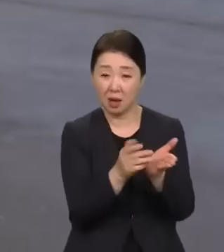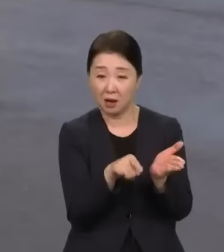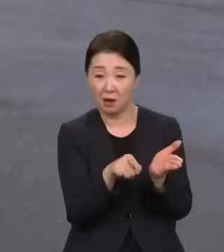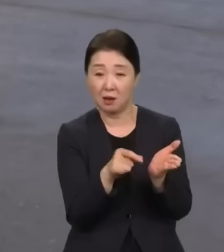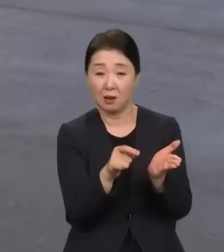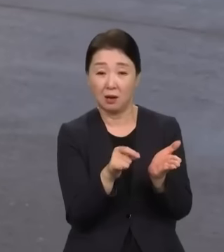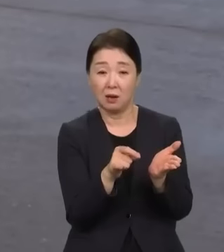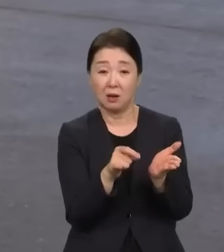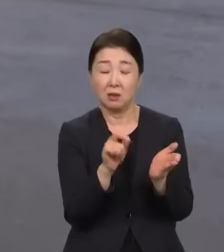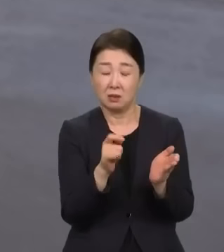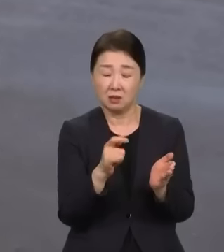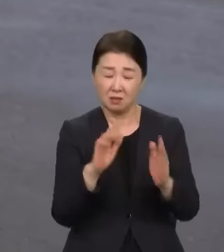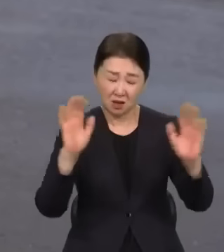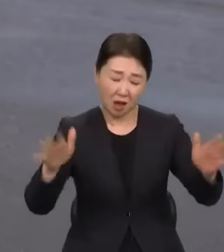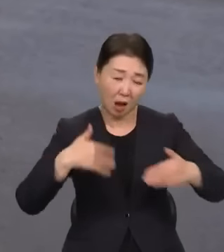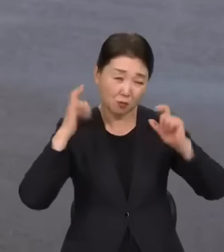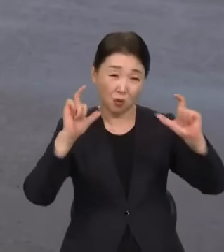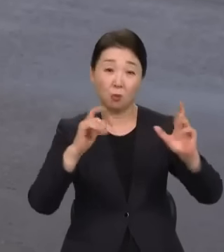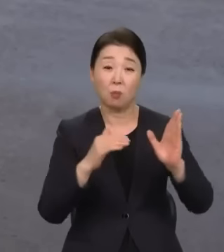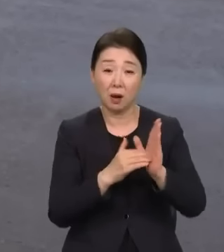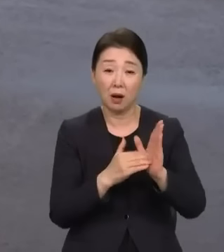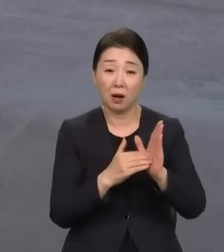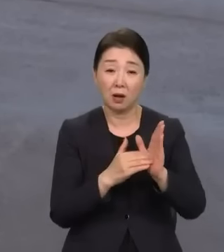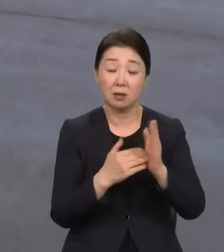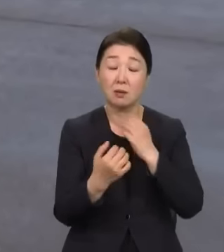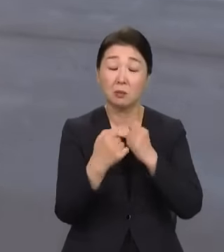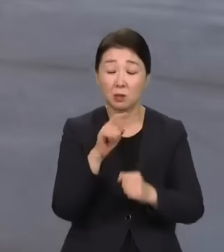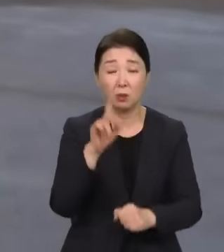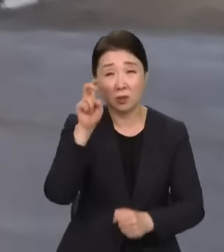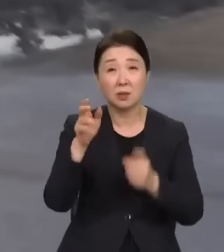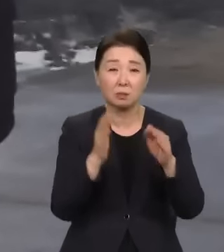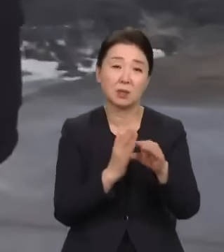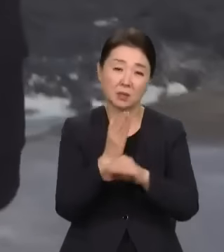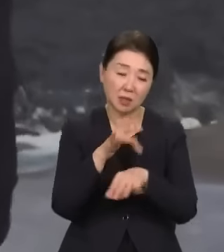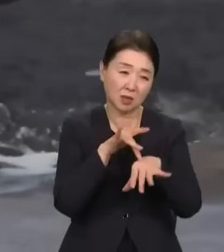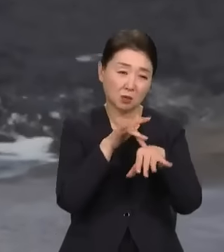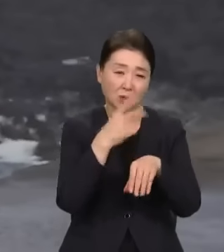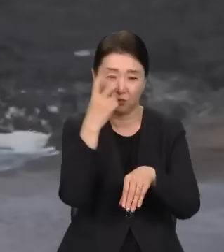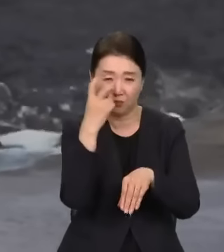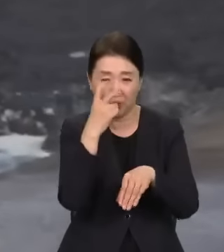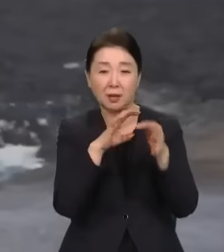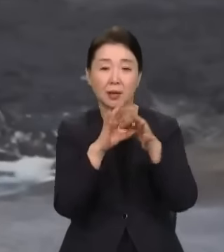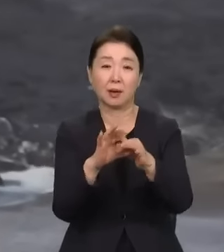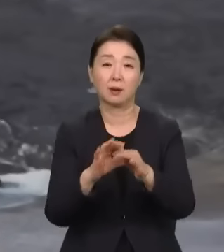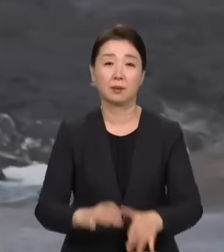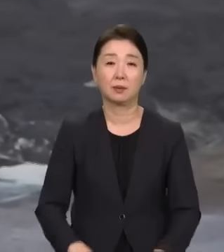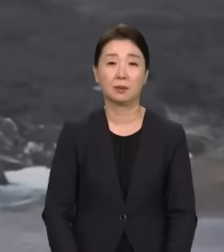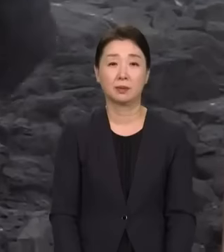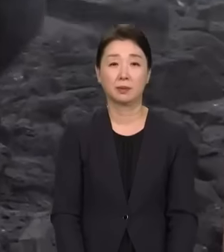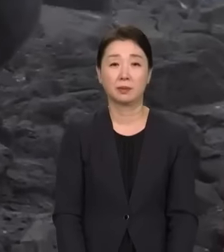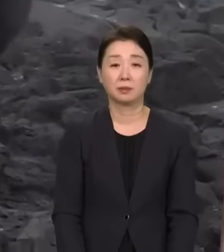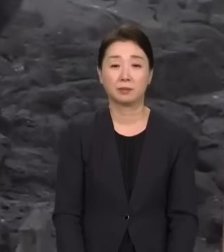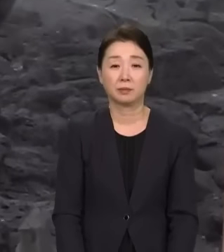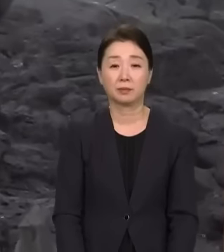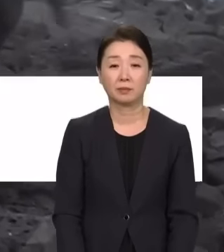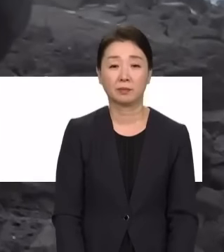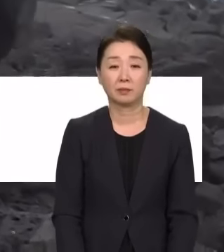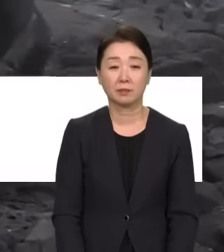지금은 강풍 경보가 내려진 상태입니다. 아, 그럼에도 20일 넘게 실종자 수색 작업이 이어지고 있습니다. 침몰한